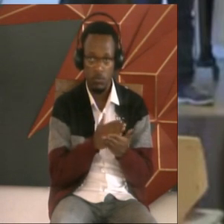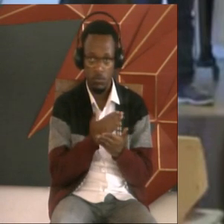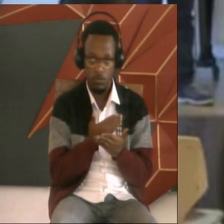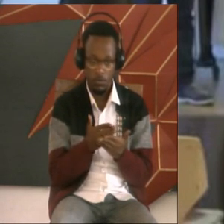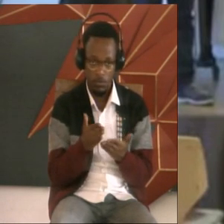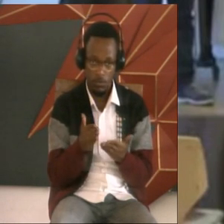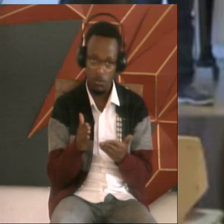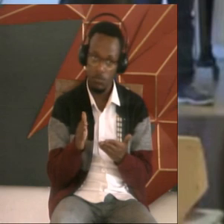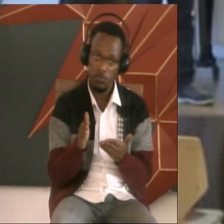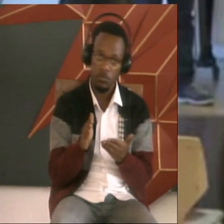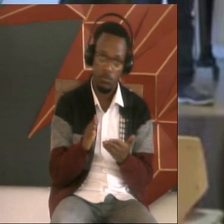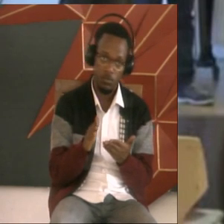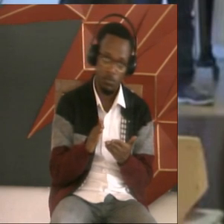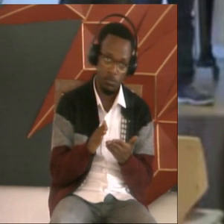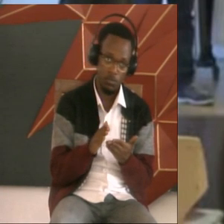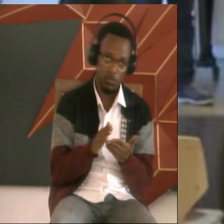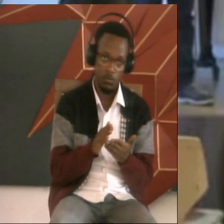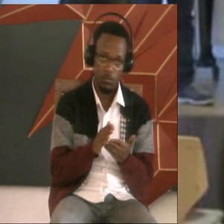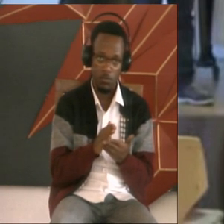mwuka.